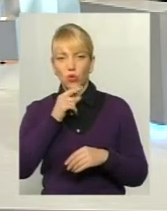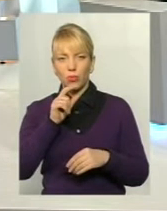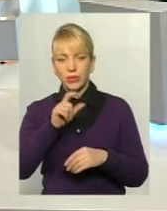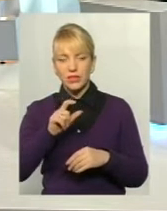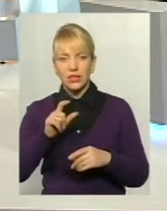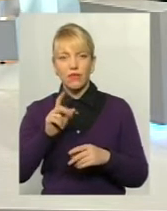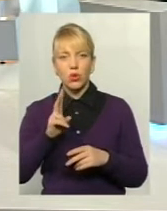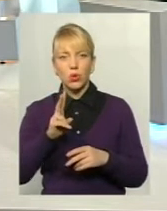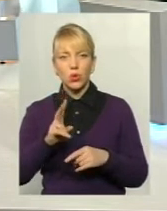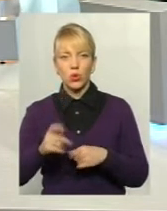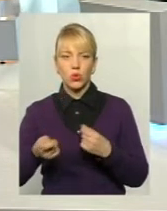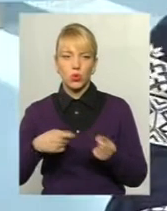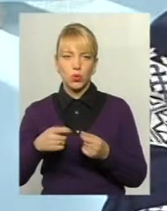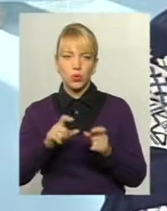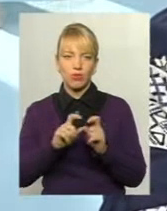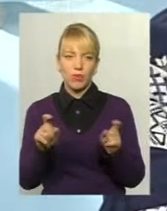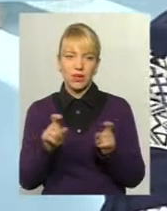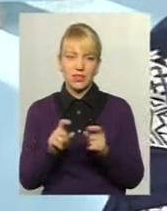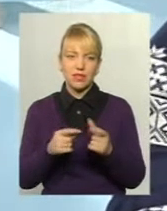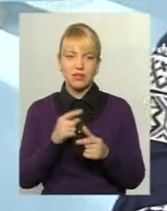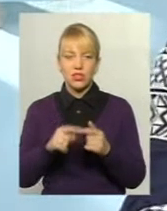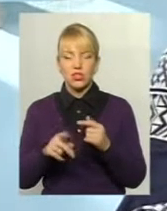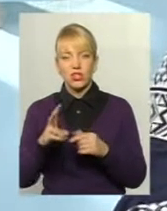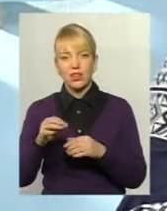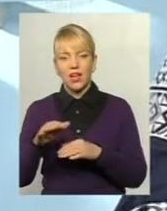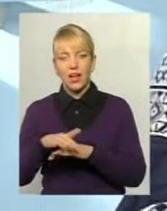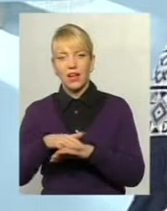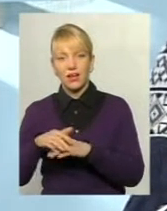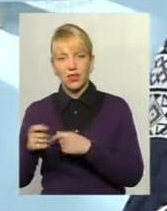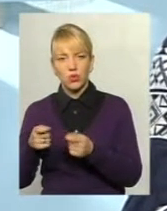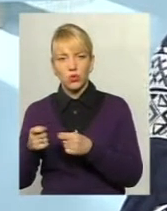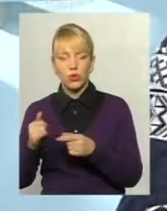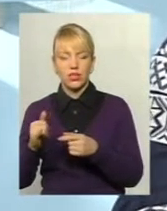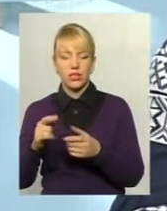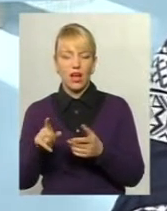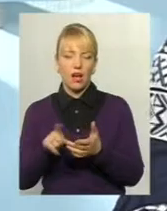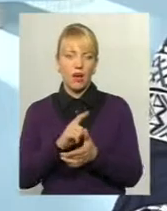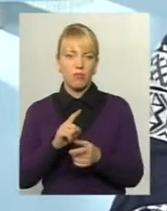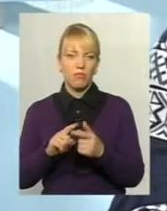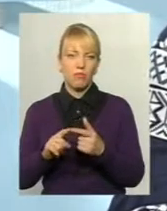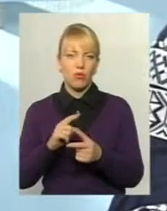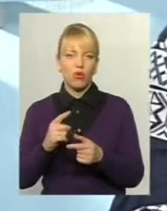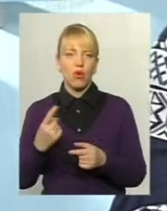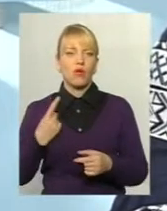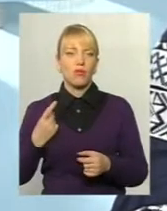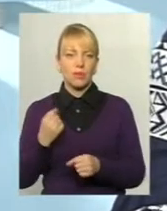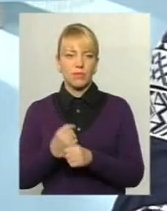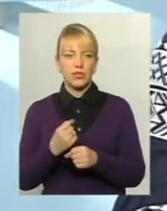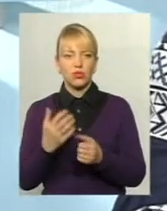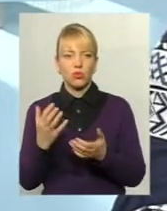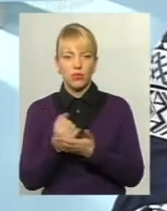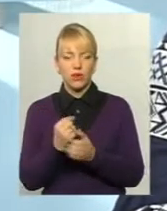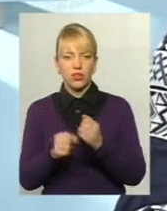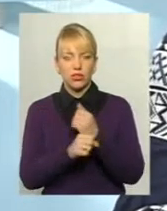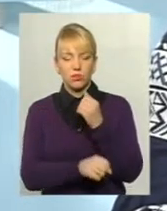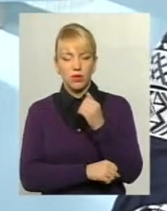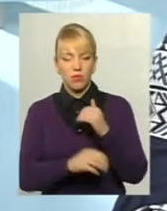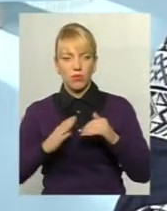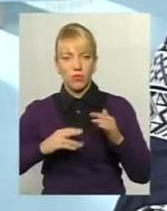торгують в магазині чи на ринку, або наймаються в охорону. Саме здобуваючи робітничі професії,